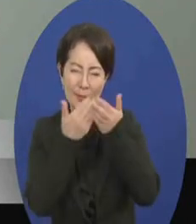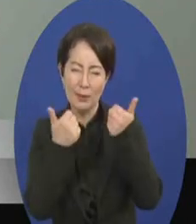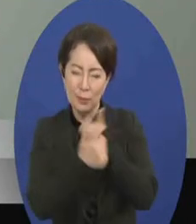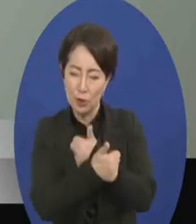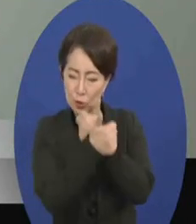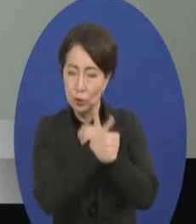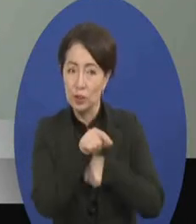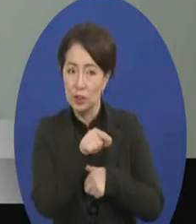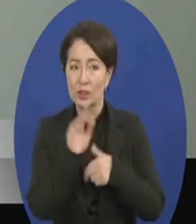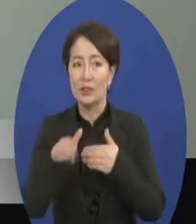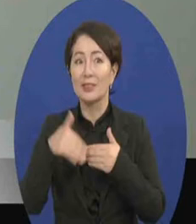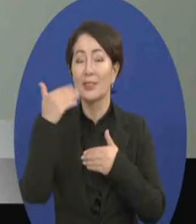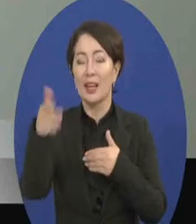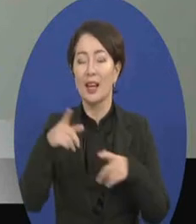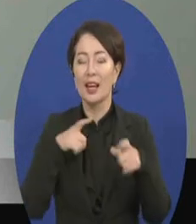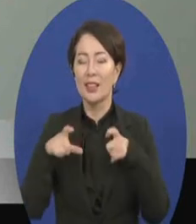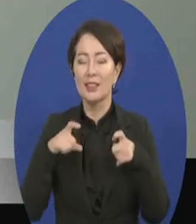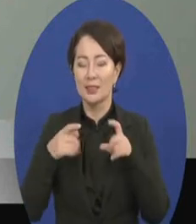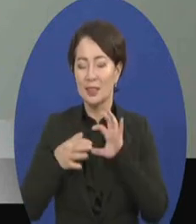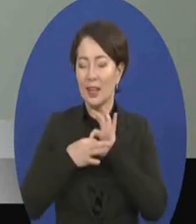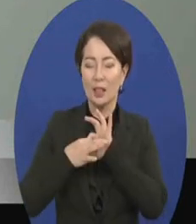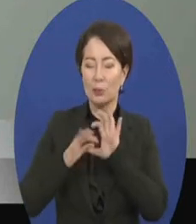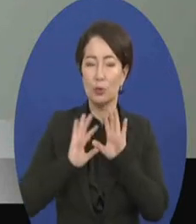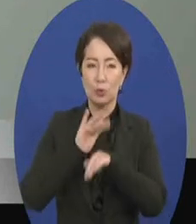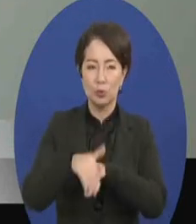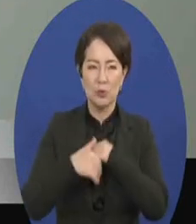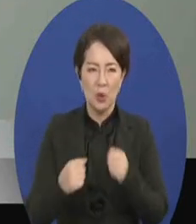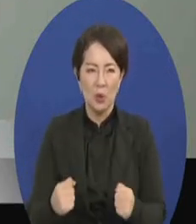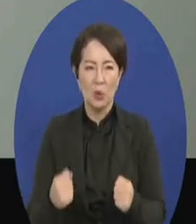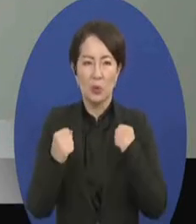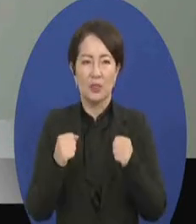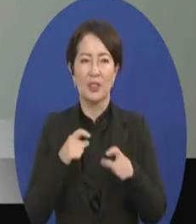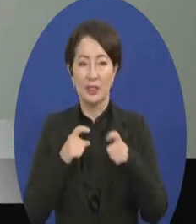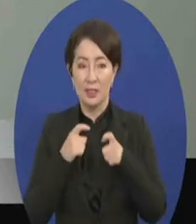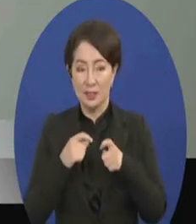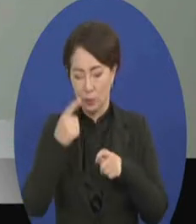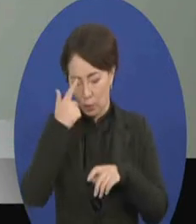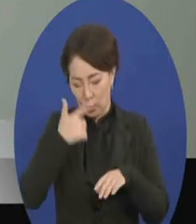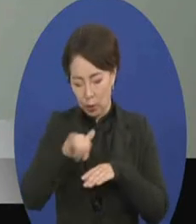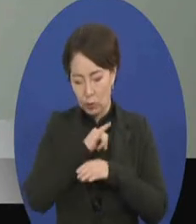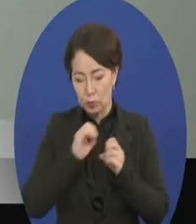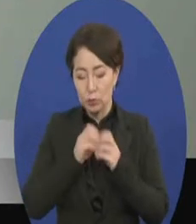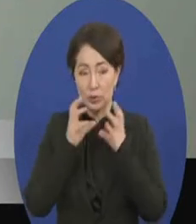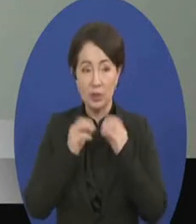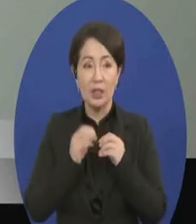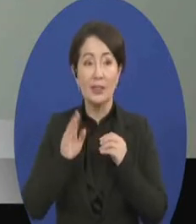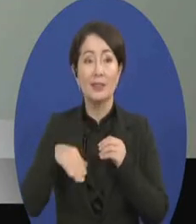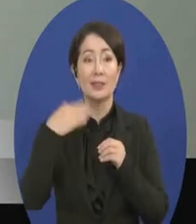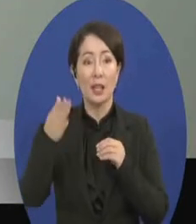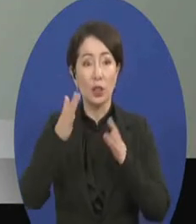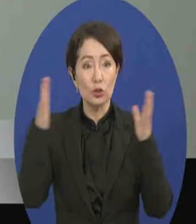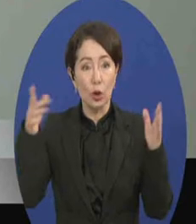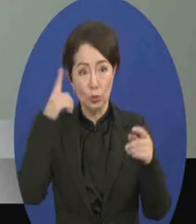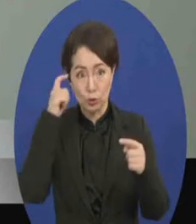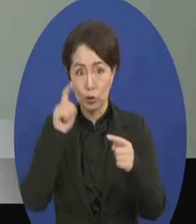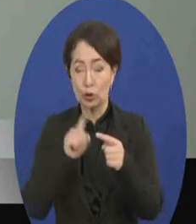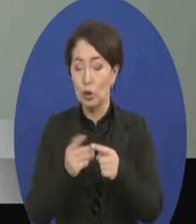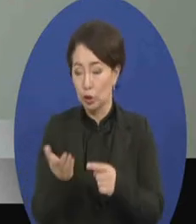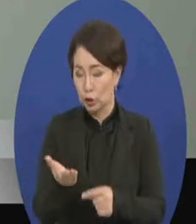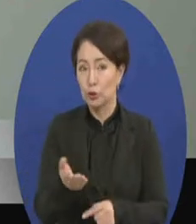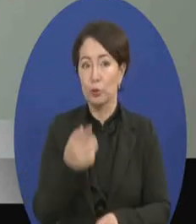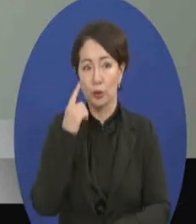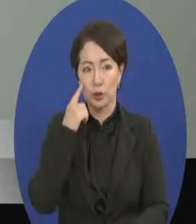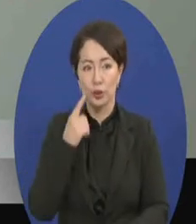зүйн эдийн засгийн хараат бас хүчрэх эдийн засгтай хүчрэх Монгол улсыг бий болгох бол бидний дараагийн том зорилтоо гэж бодож